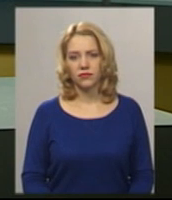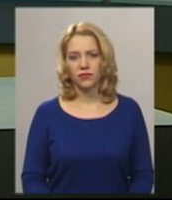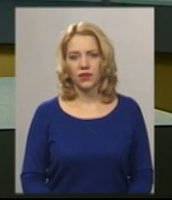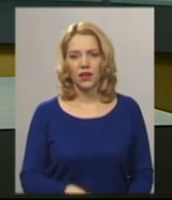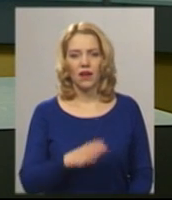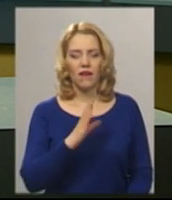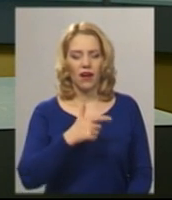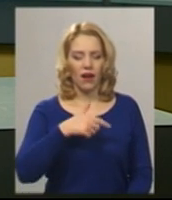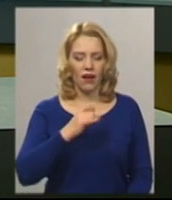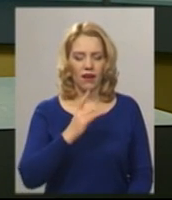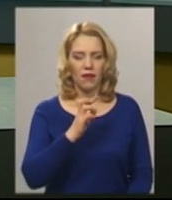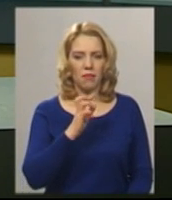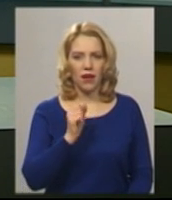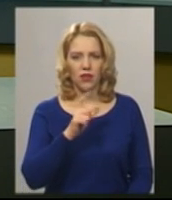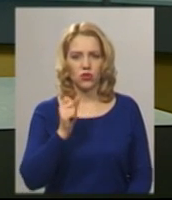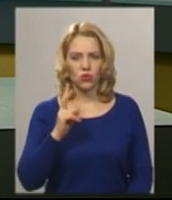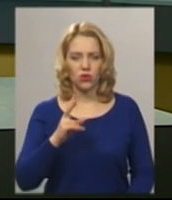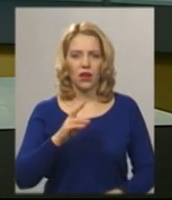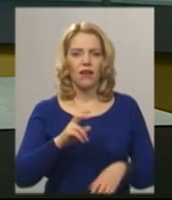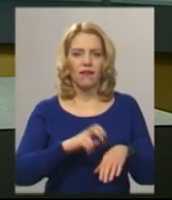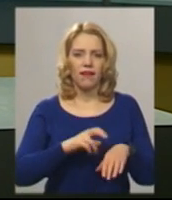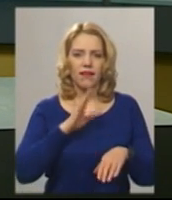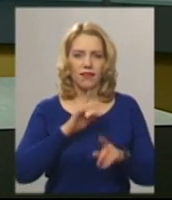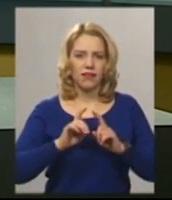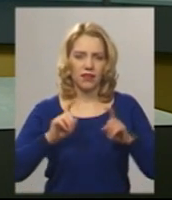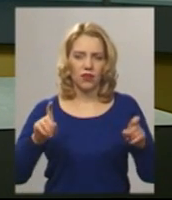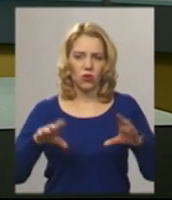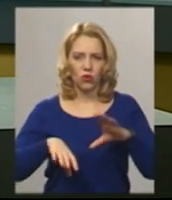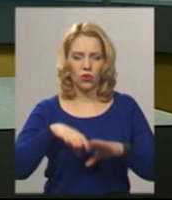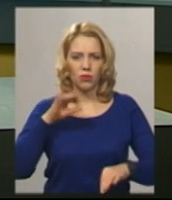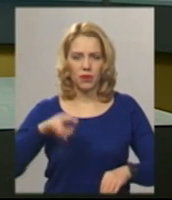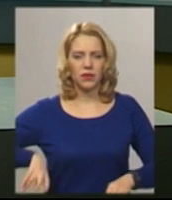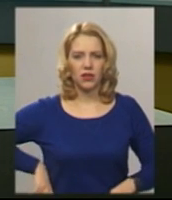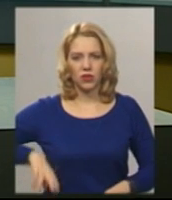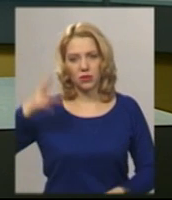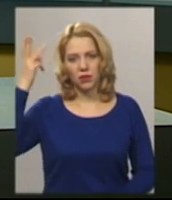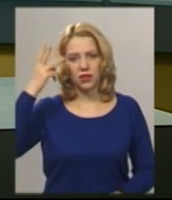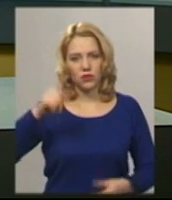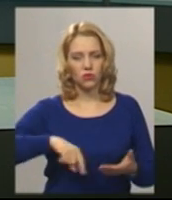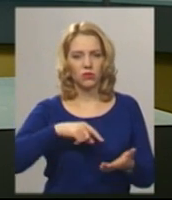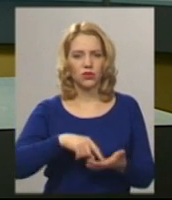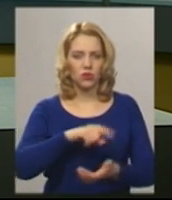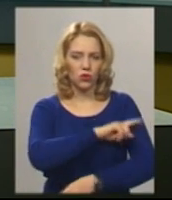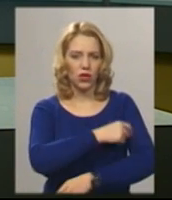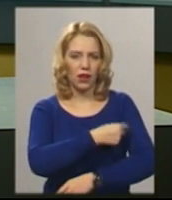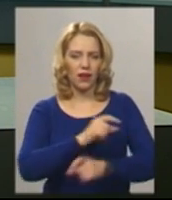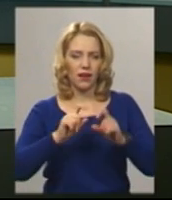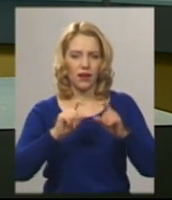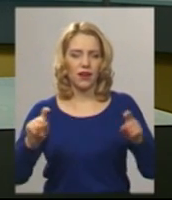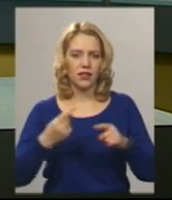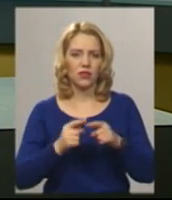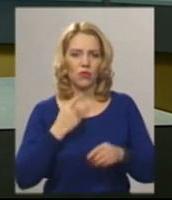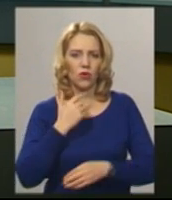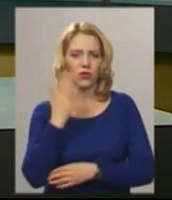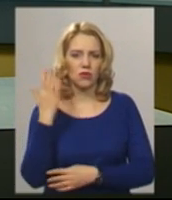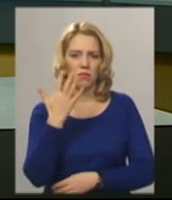Валерій Гарбузюк, лікар-акушер-гінеколог Хмельницької обласної лікарні, обраний директором Хмельницької міської лікарні. За нього проголосувало 5 з